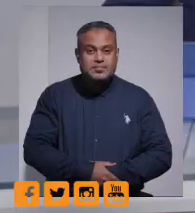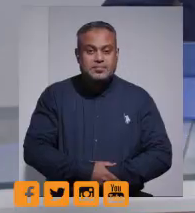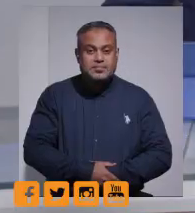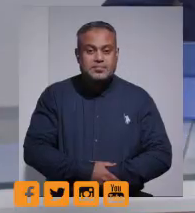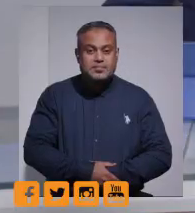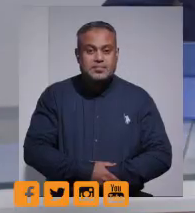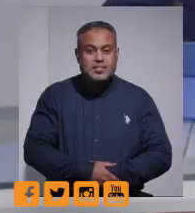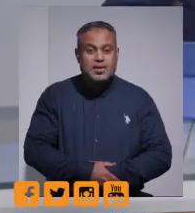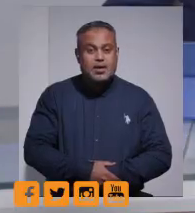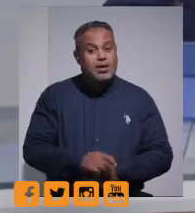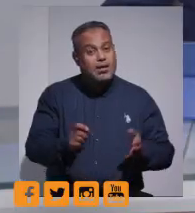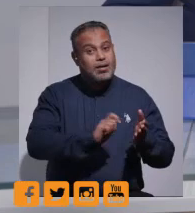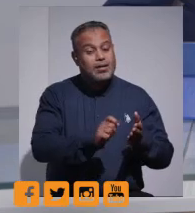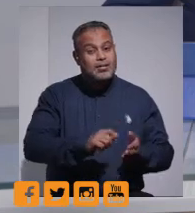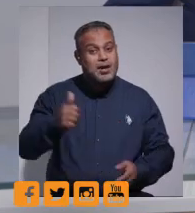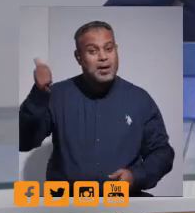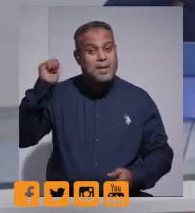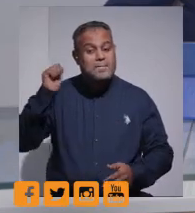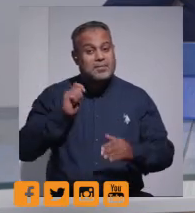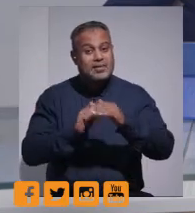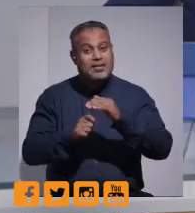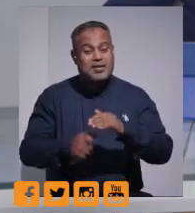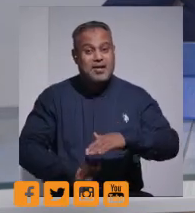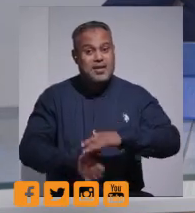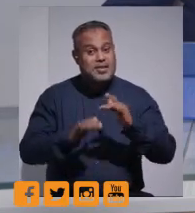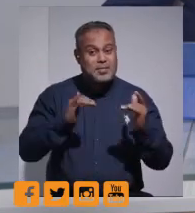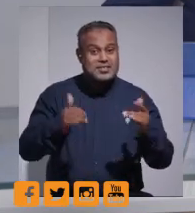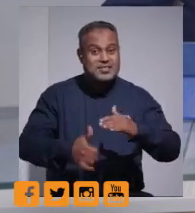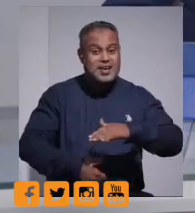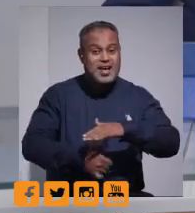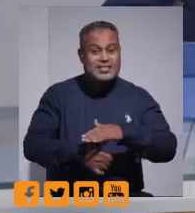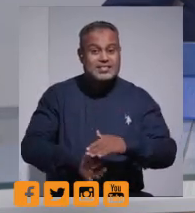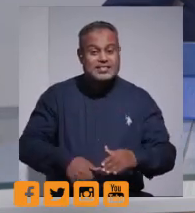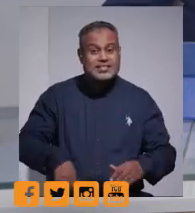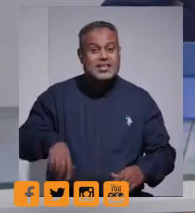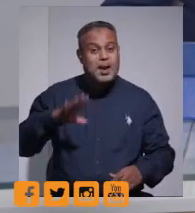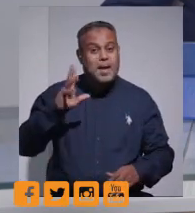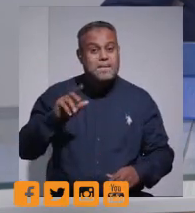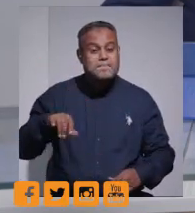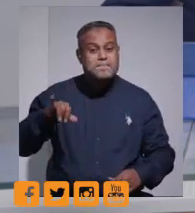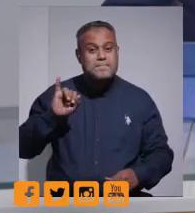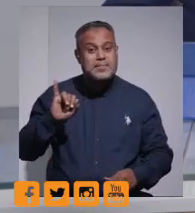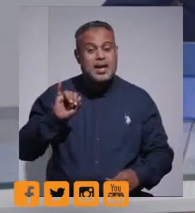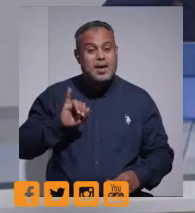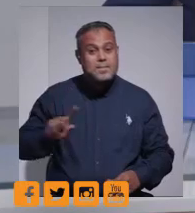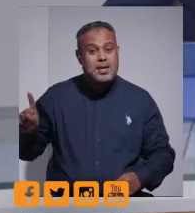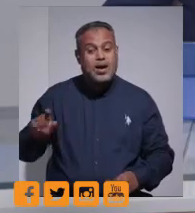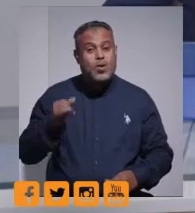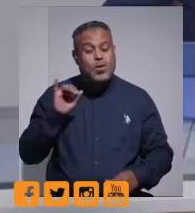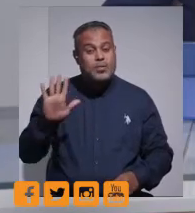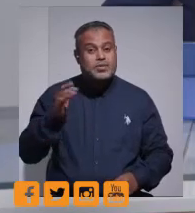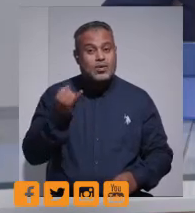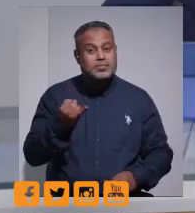صدر يوم امس قراره رئيس مجلس القياده الرئاسي رقم 155 لسنه 23